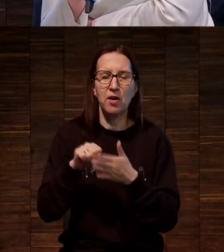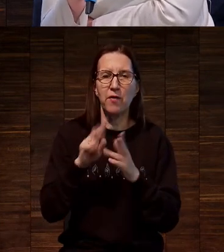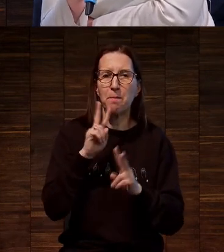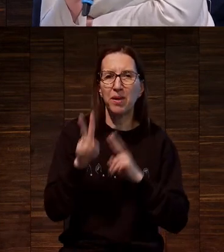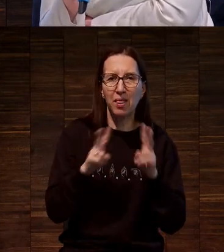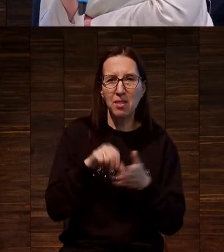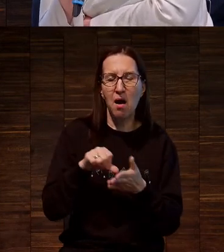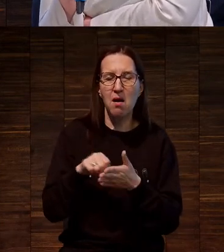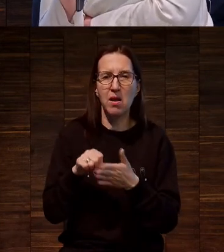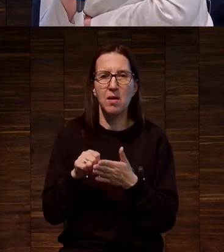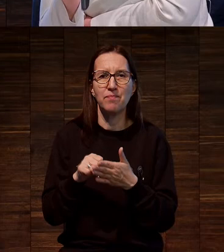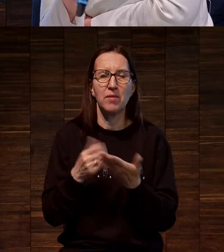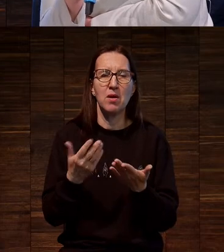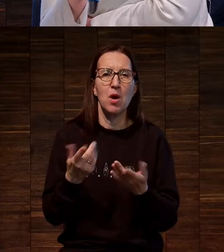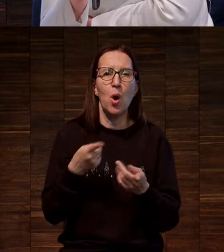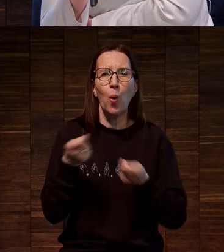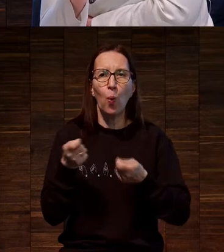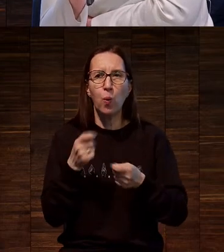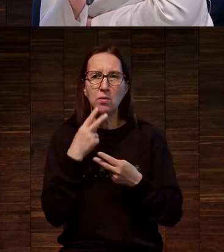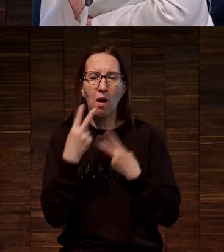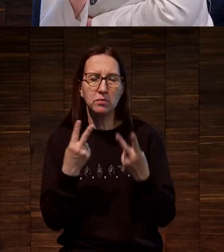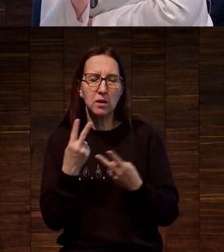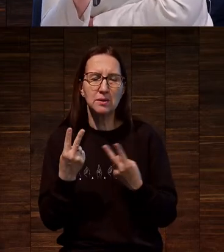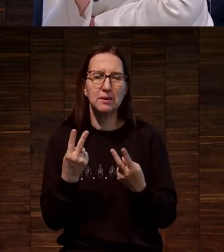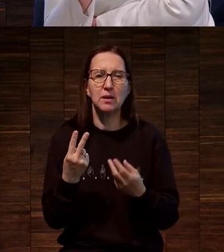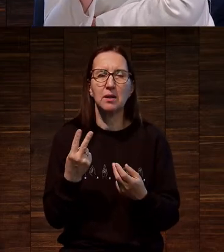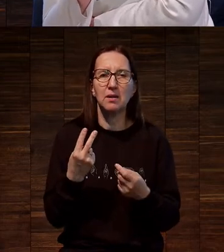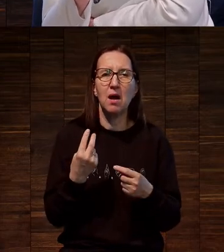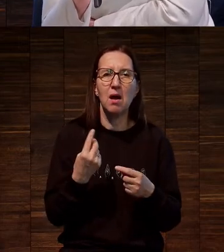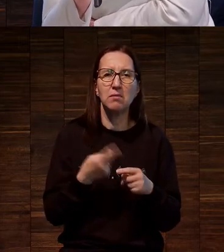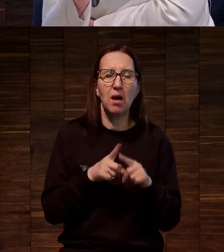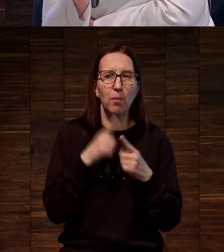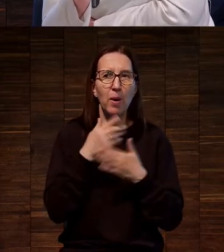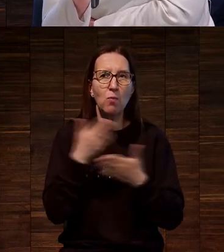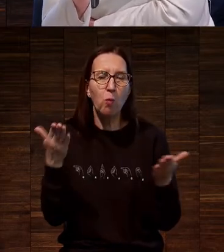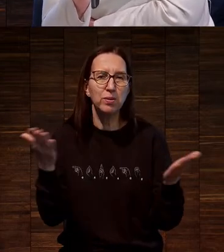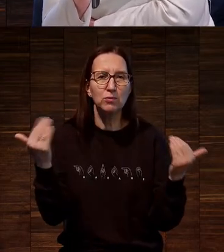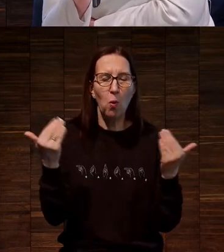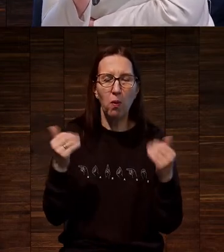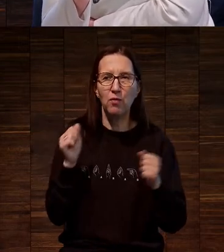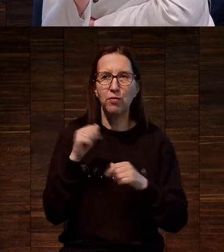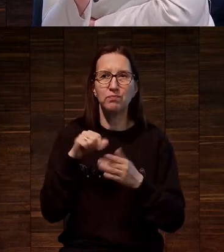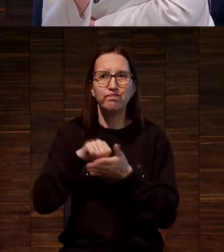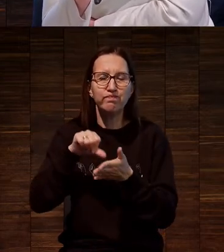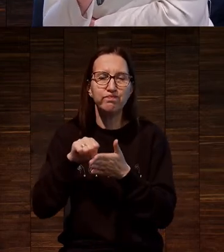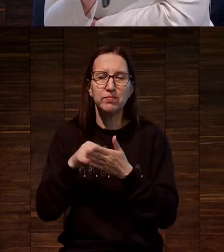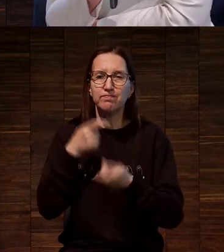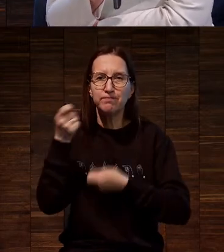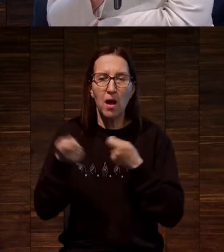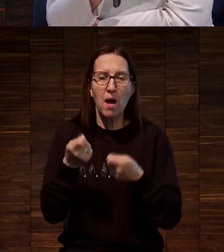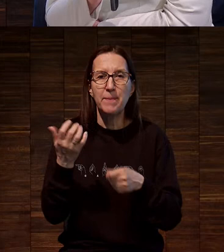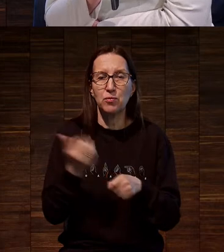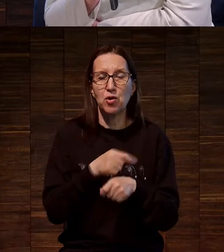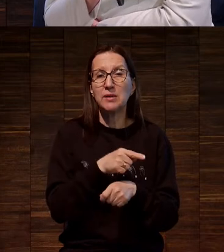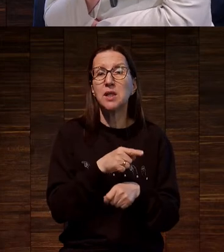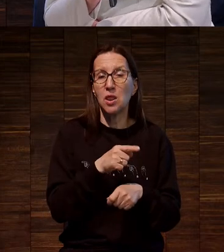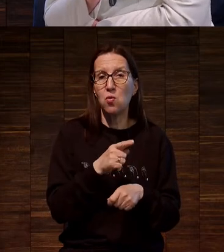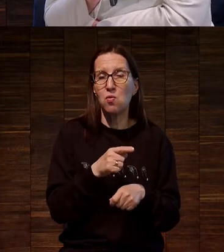кураторских опен-коллов. Но, тем не менее, они ведут художественную практику, показывая только близким